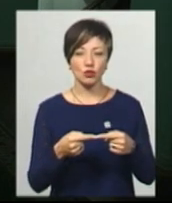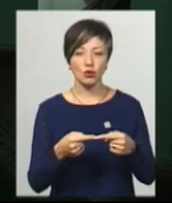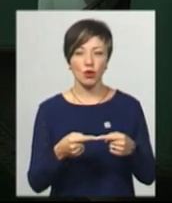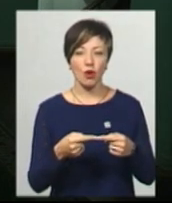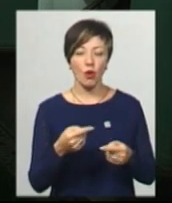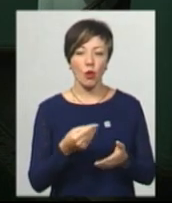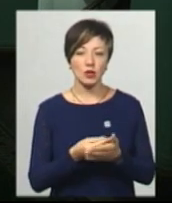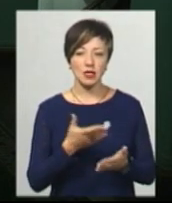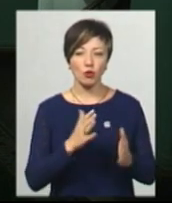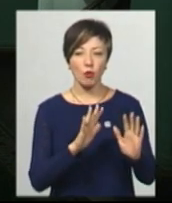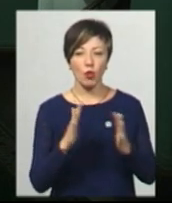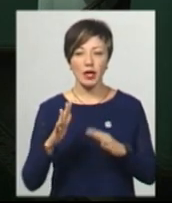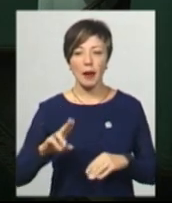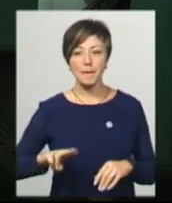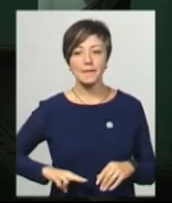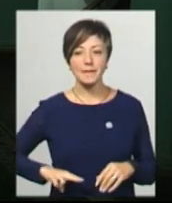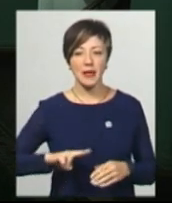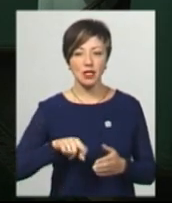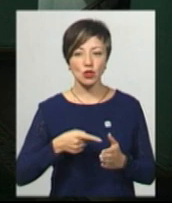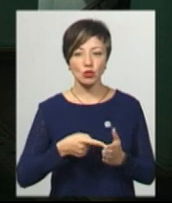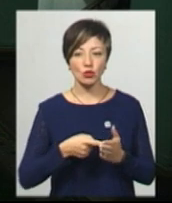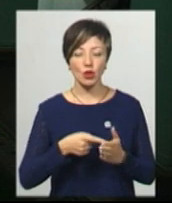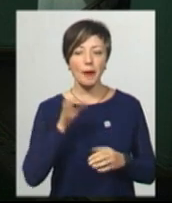які відбуваються в Мінську і які прийняла